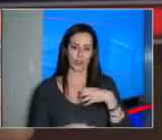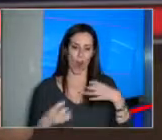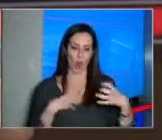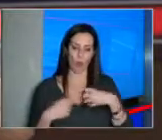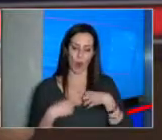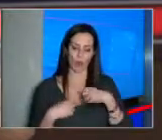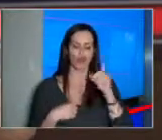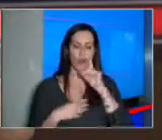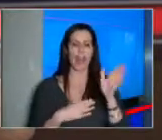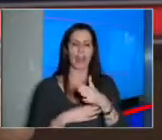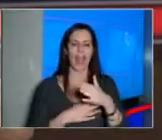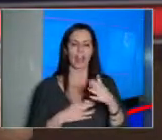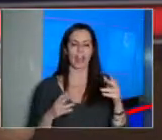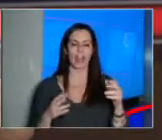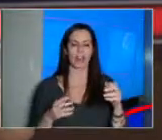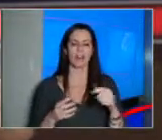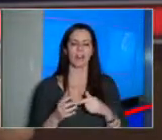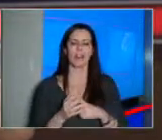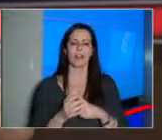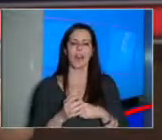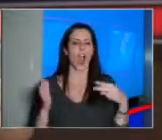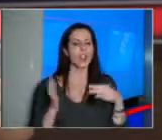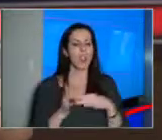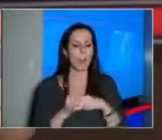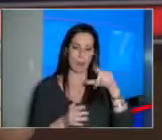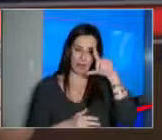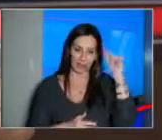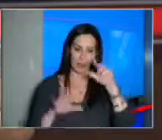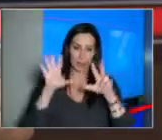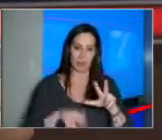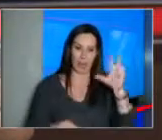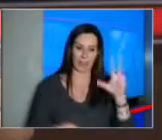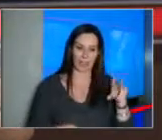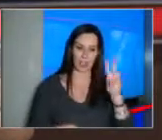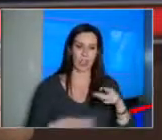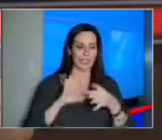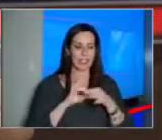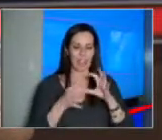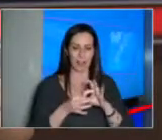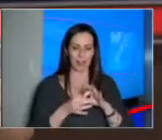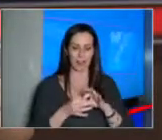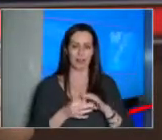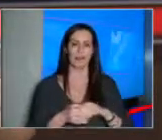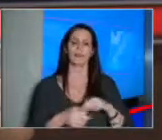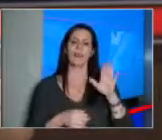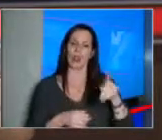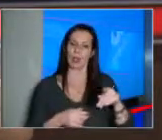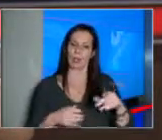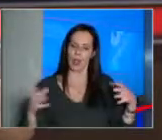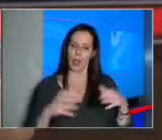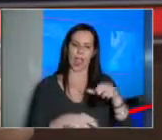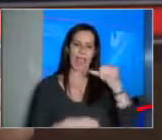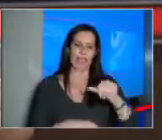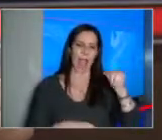גג חשמל בתל אביב, ברחוב גבולות. ובשמיני למרץ יש פסטיבל קומיקס באוזן בר של חבורת